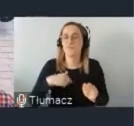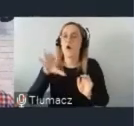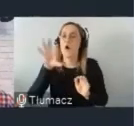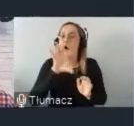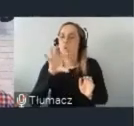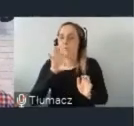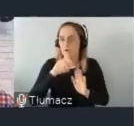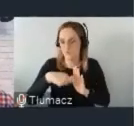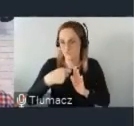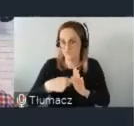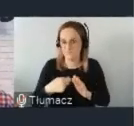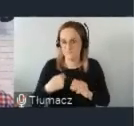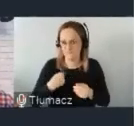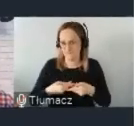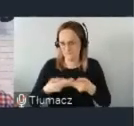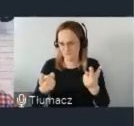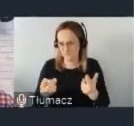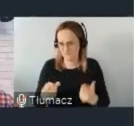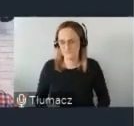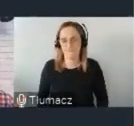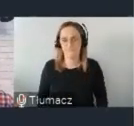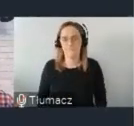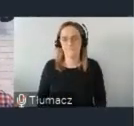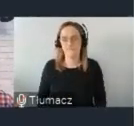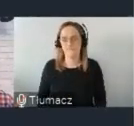filmik. Udostępnię Wam ekran.